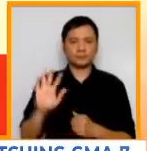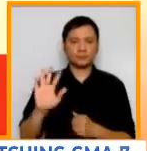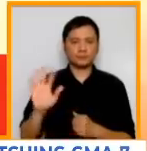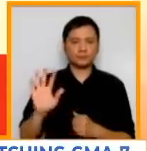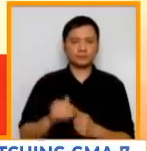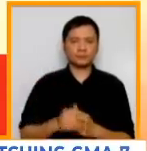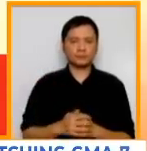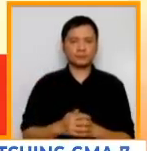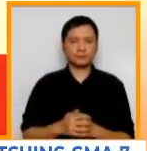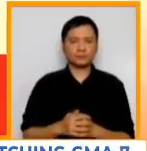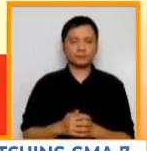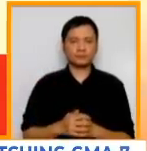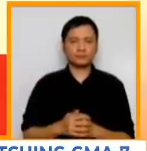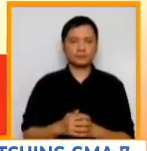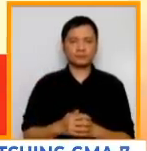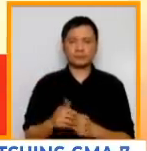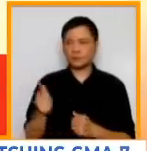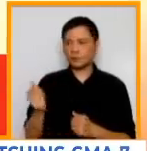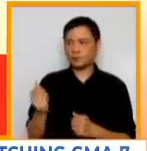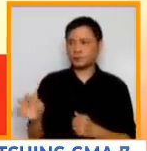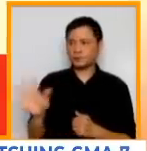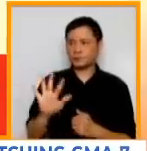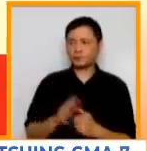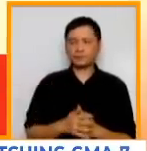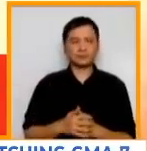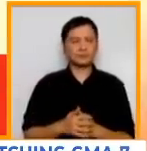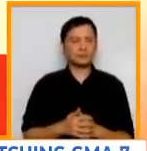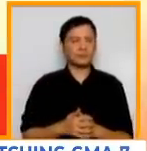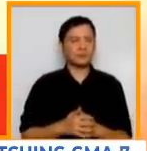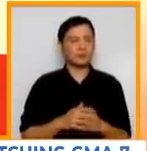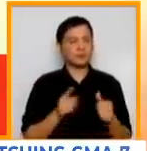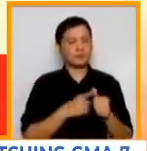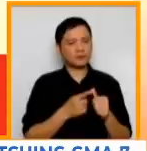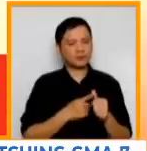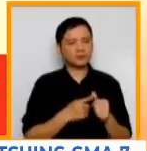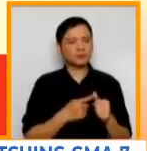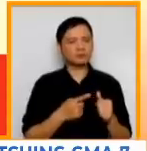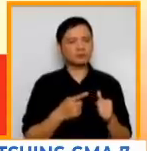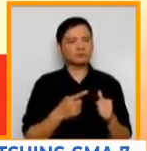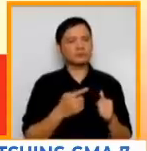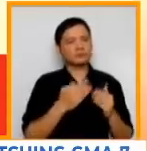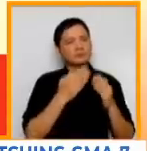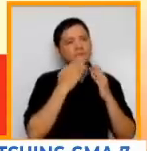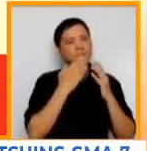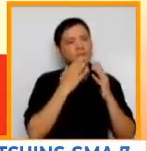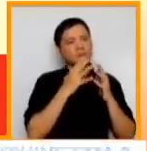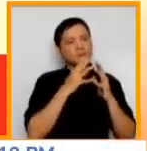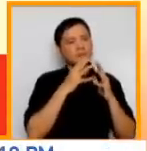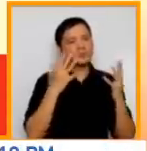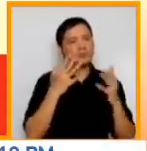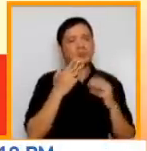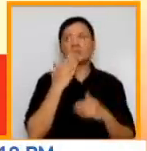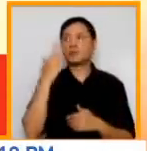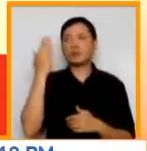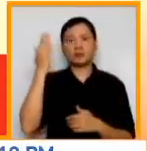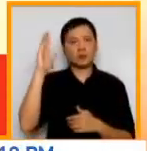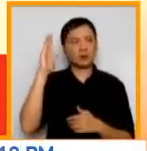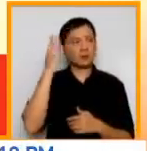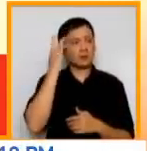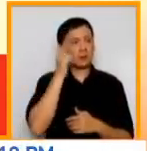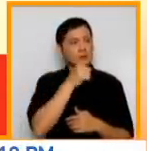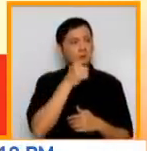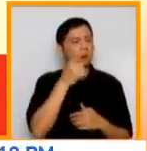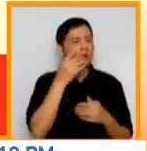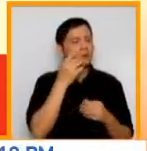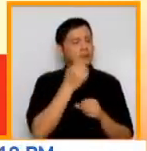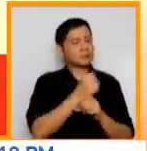Magandang umaga po, ma'am. Magandang umaga. At unang-unang sa lahat, kami ho ay nagpapasalamat sa Diyos dahil isa po kayo sa mga nakaligtas sa